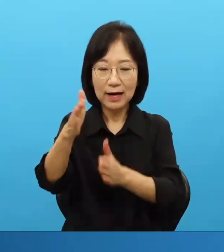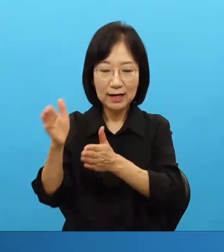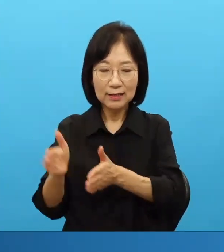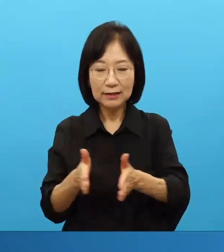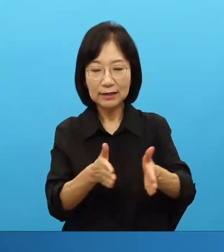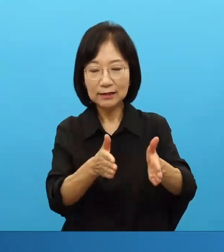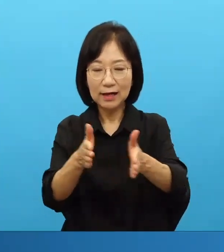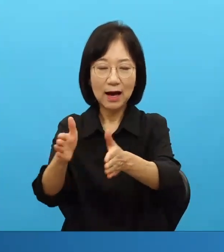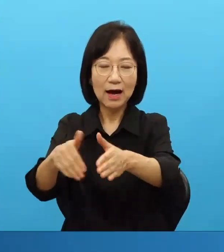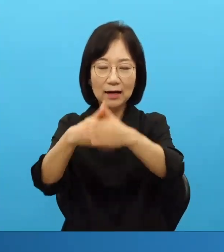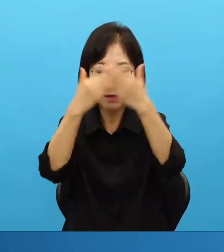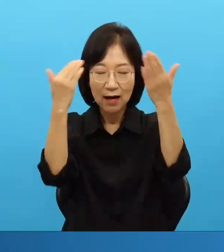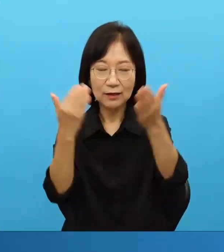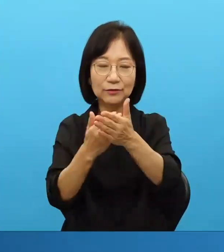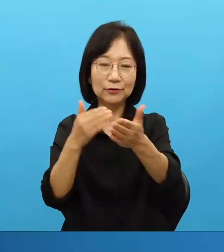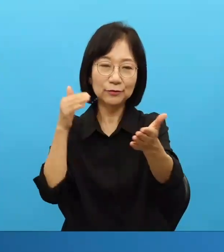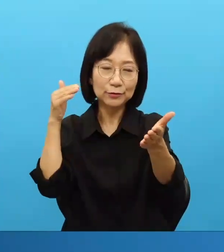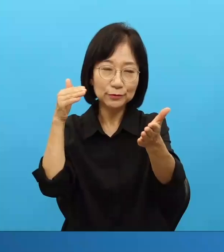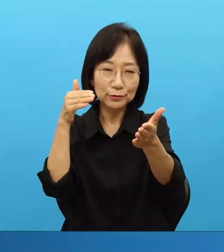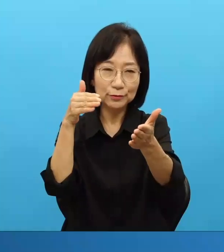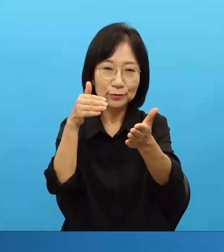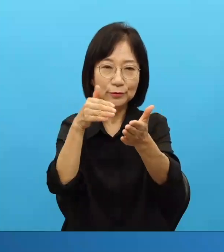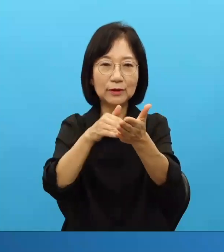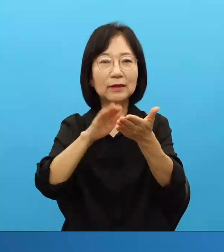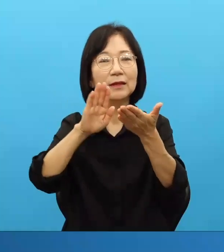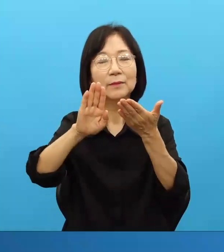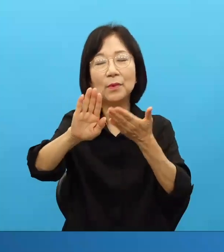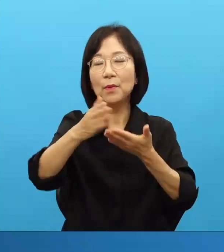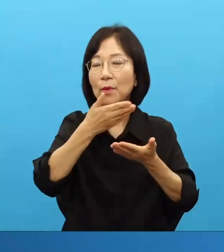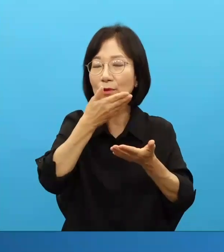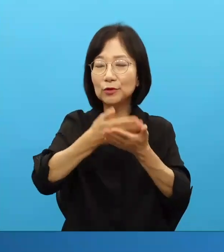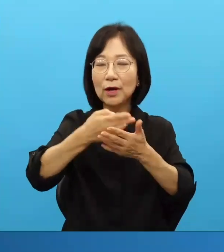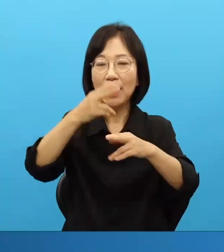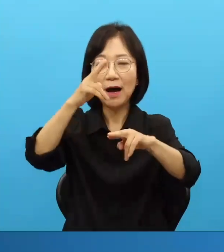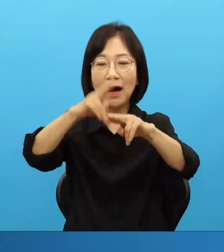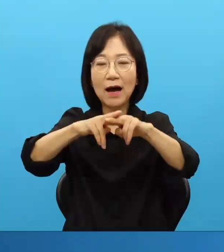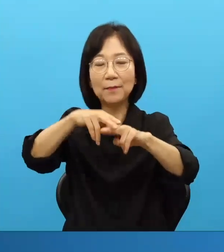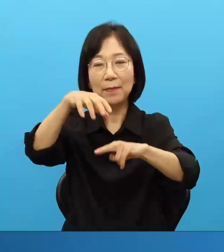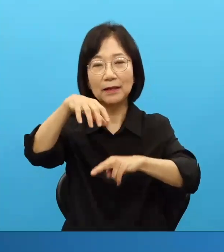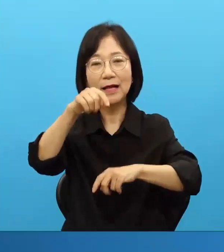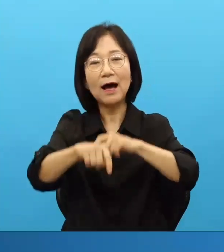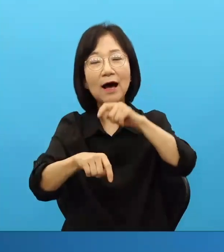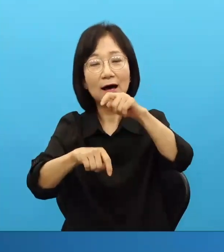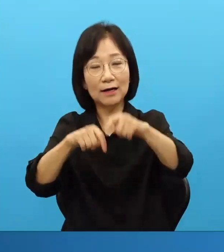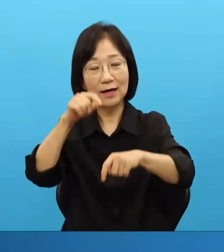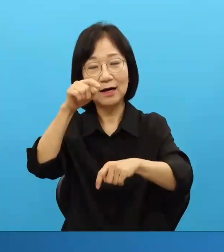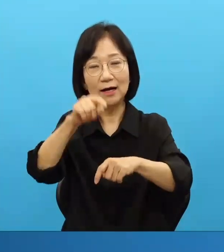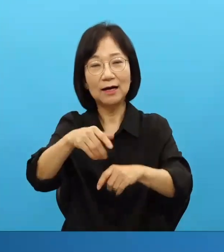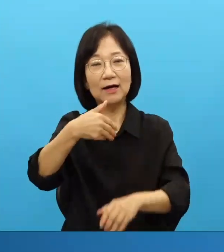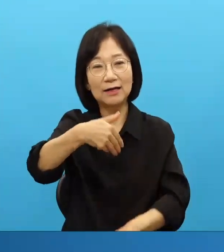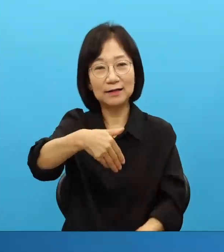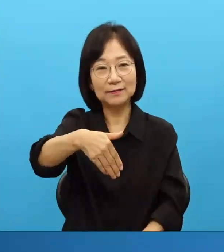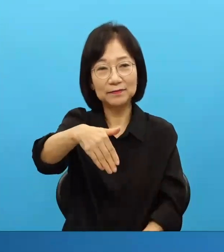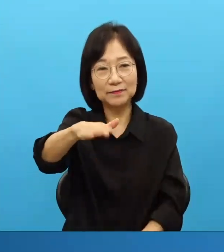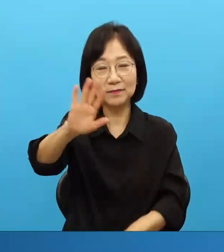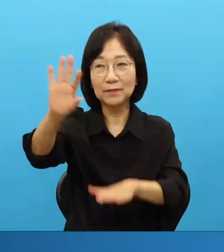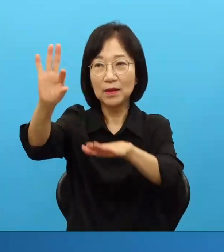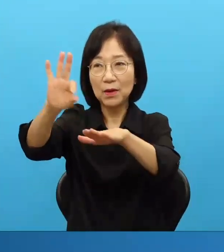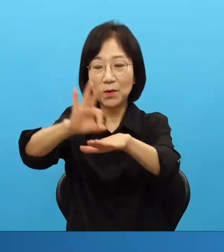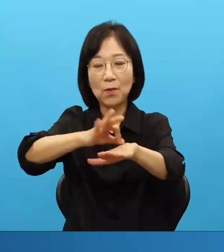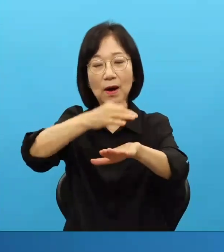주님 당신한 가운데 보좌 앞에 나아가